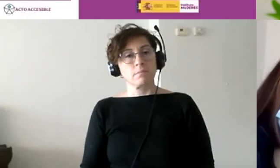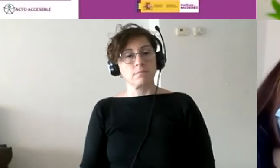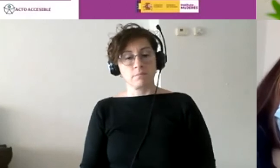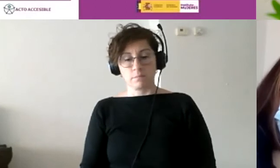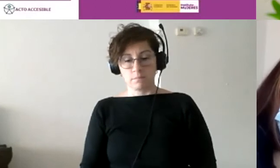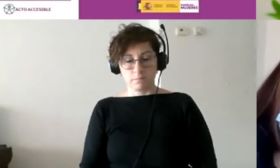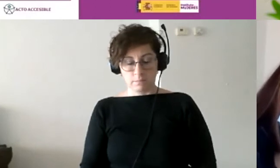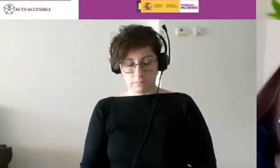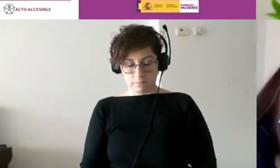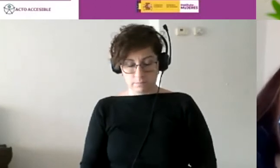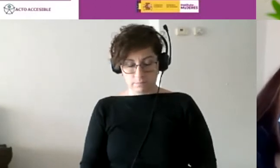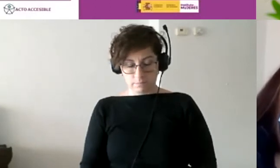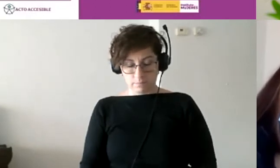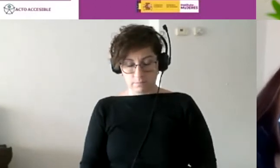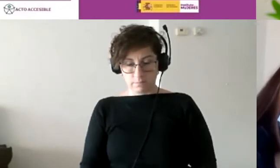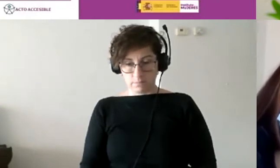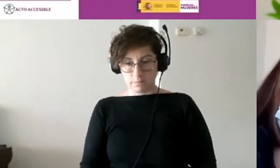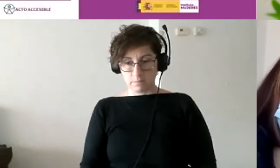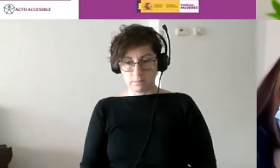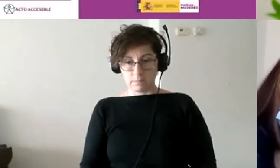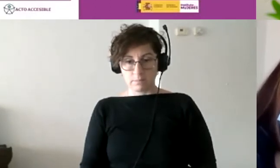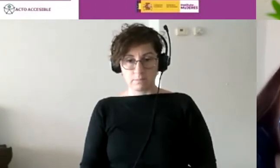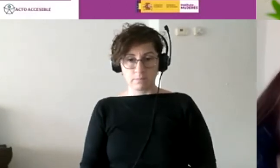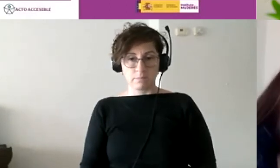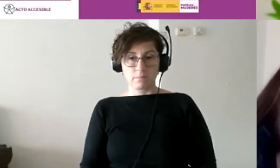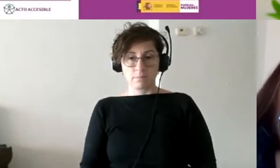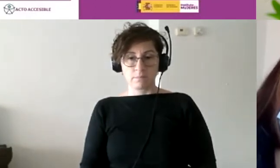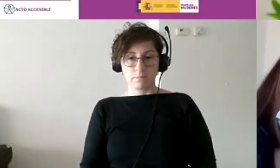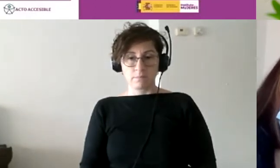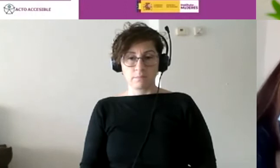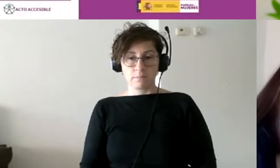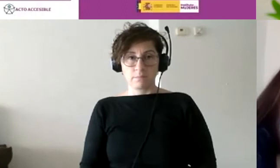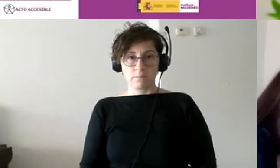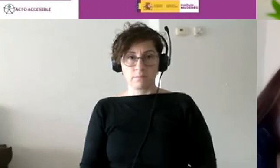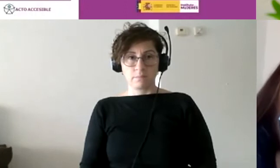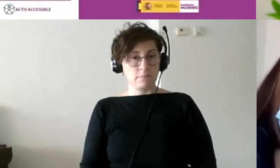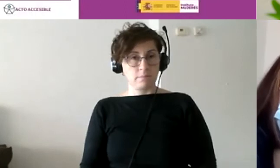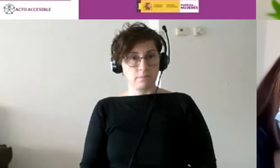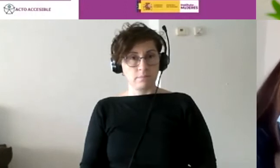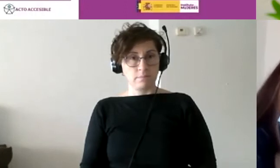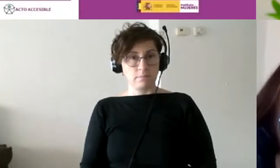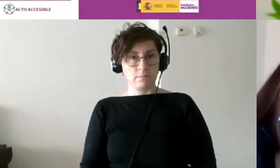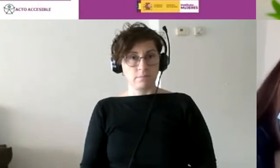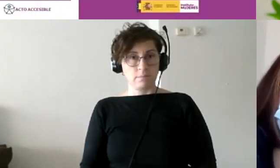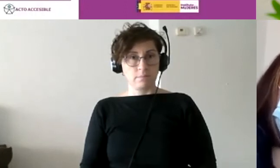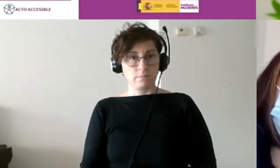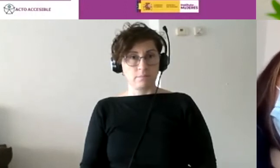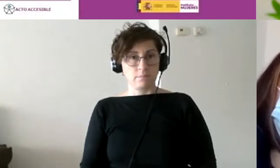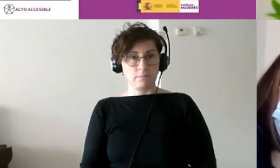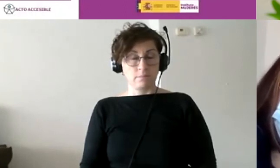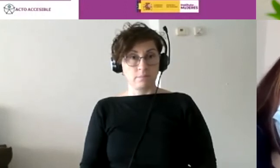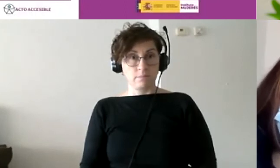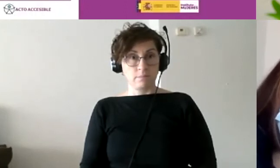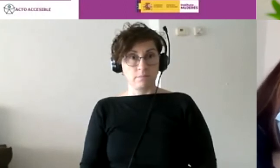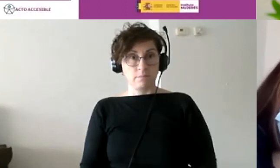вже більш ніж 1,5 тижня в надзвичайно важких умовах, без засобів гігієни, без санвузлу.